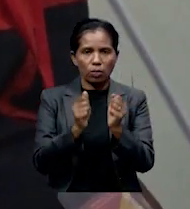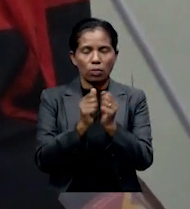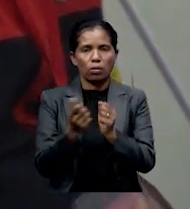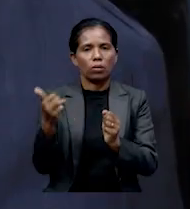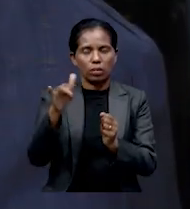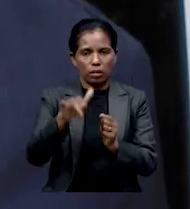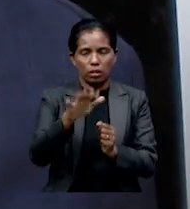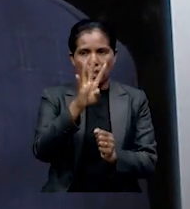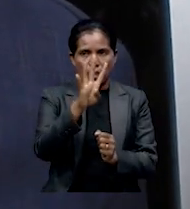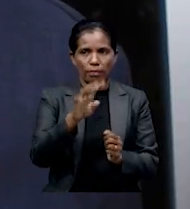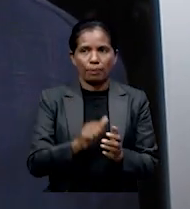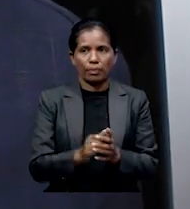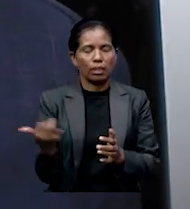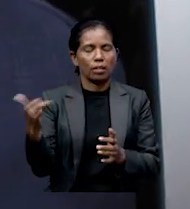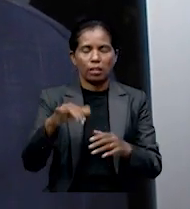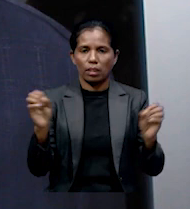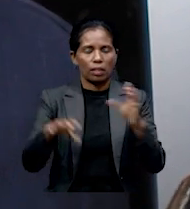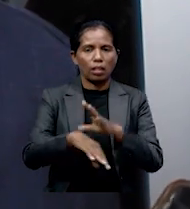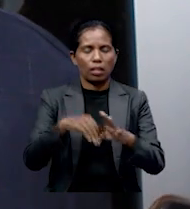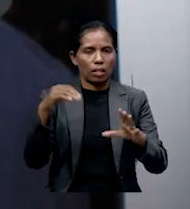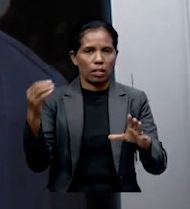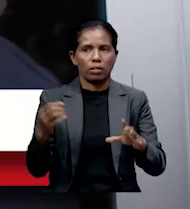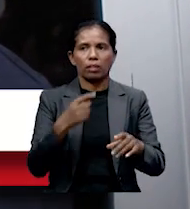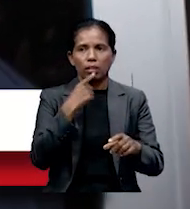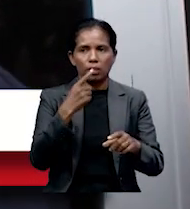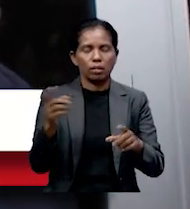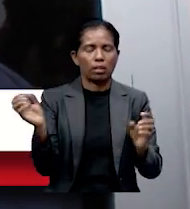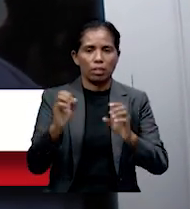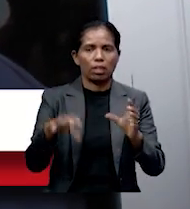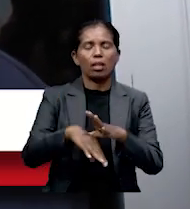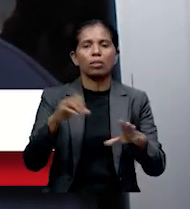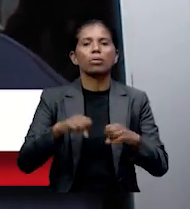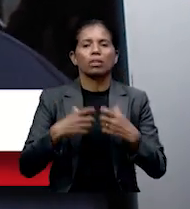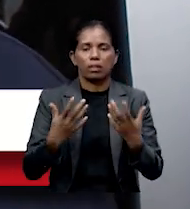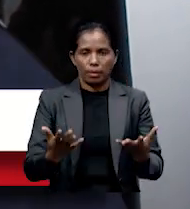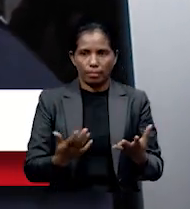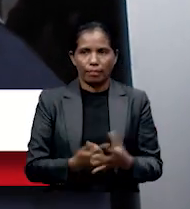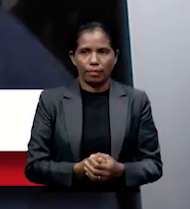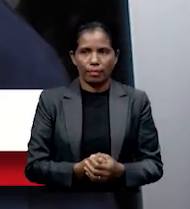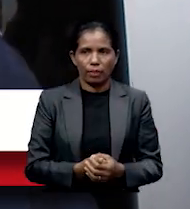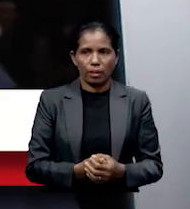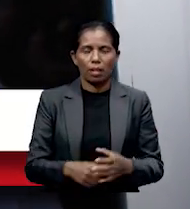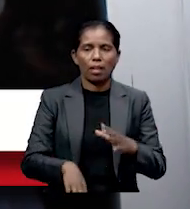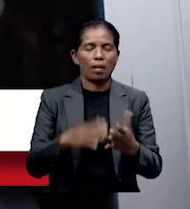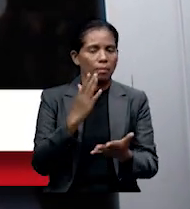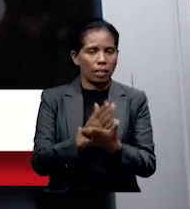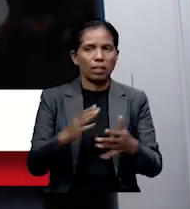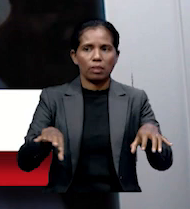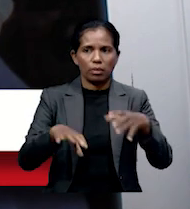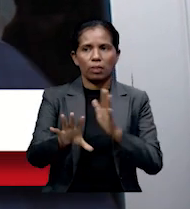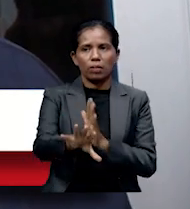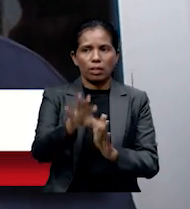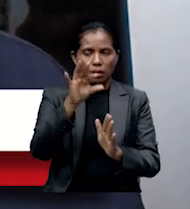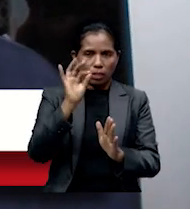hat sira la resigna por sira la to eleito ta no sa sira resigna e mi resigna ne o eleito na ma pode